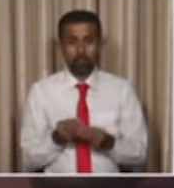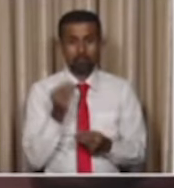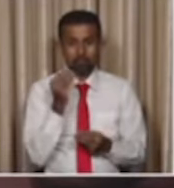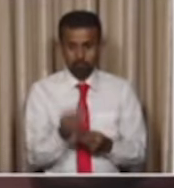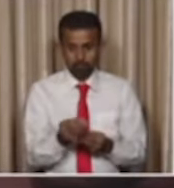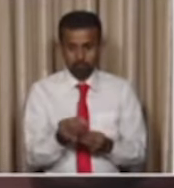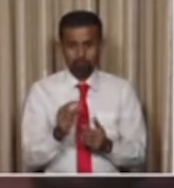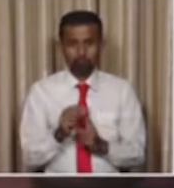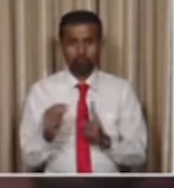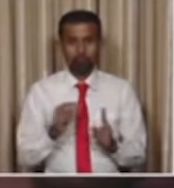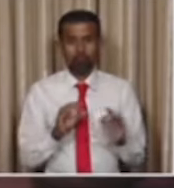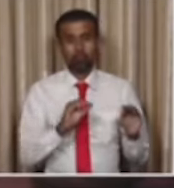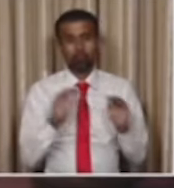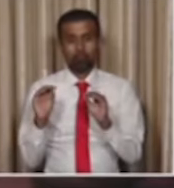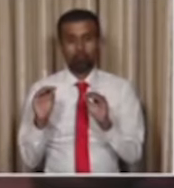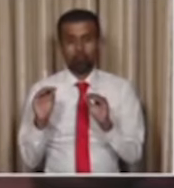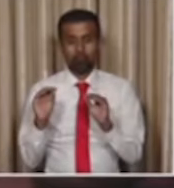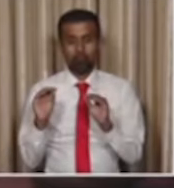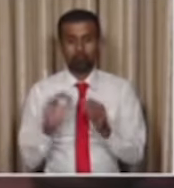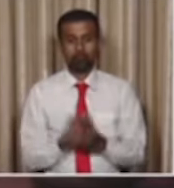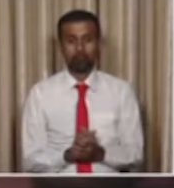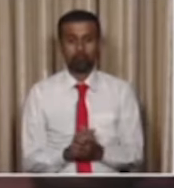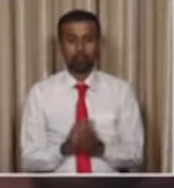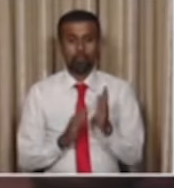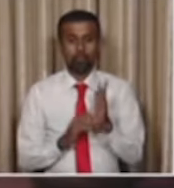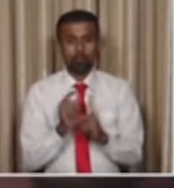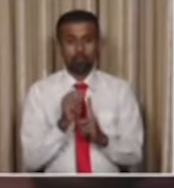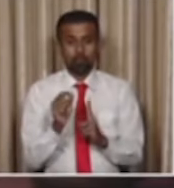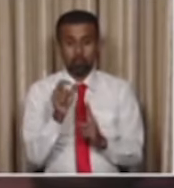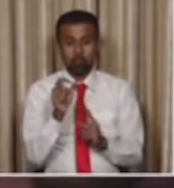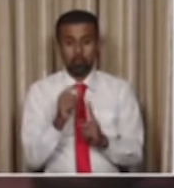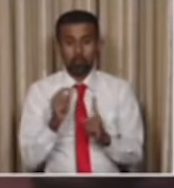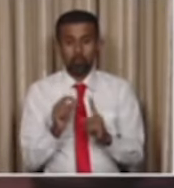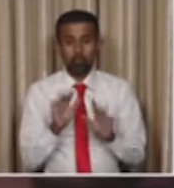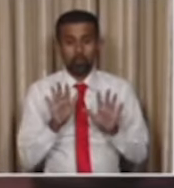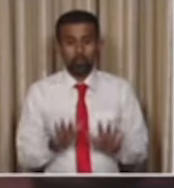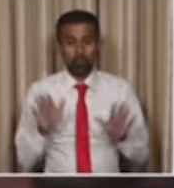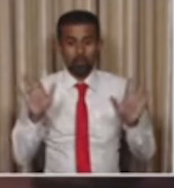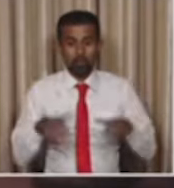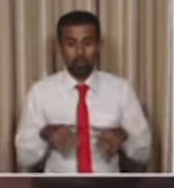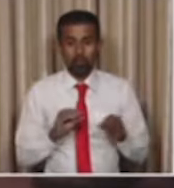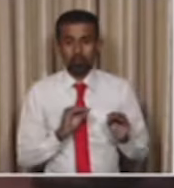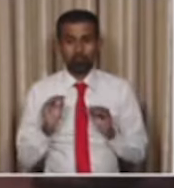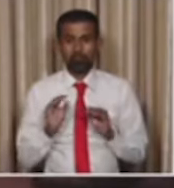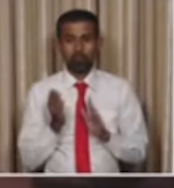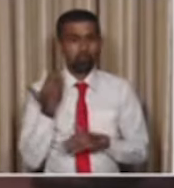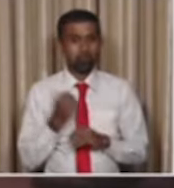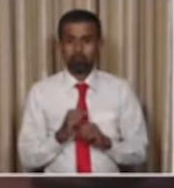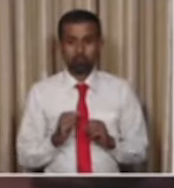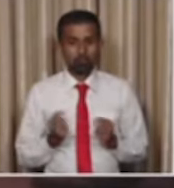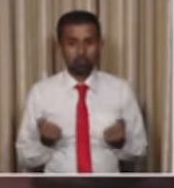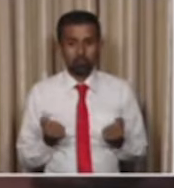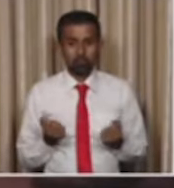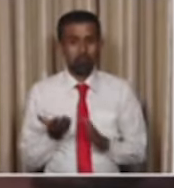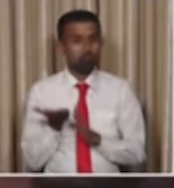කරලා පාර්ලිමේන්තු කල් තිබුවා. හැබැයි ඇමතිවරු මන්ත්‍රීවරු එනකන් පාර්ලිමේන්තුව කල් තියෙන සම්ප්‍රදායක් මේක තිබුණේ